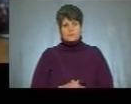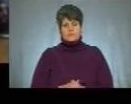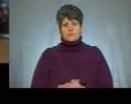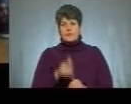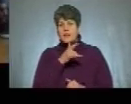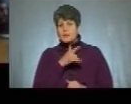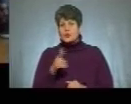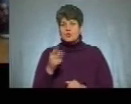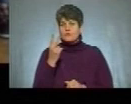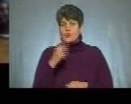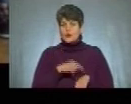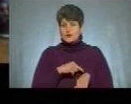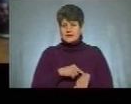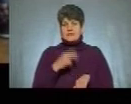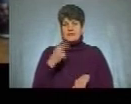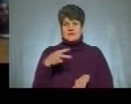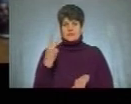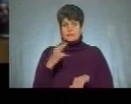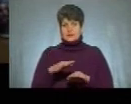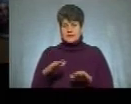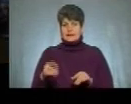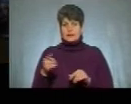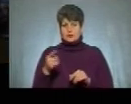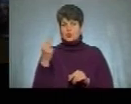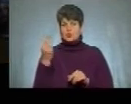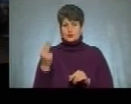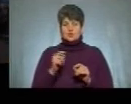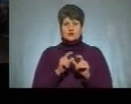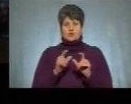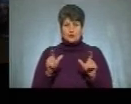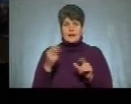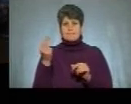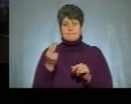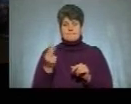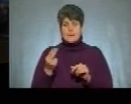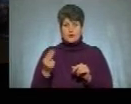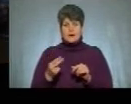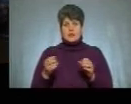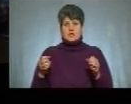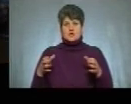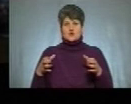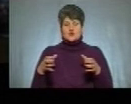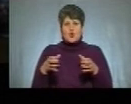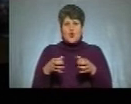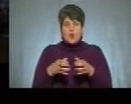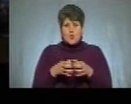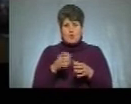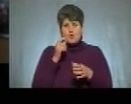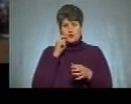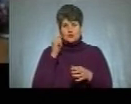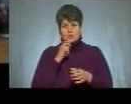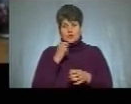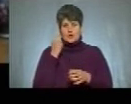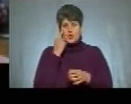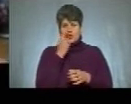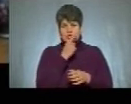Протягом двох годин 22 учні Тернопільської художньої школи малювали соборну Україну очима